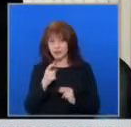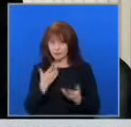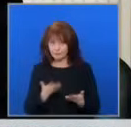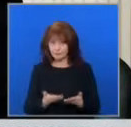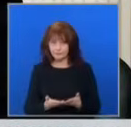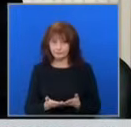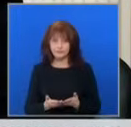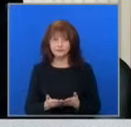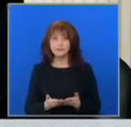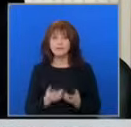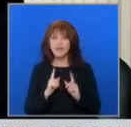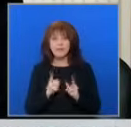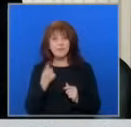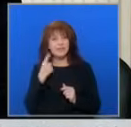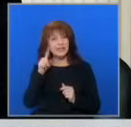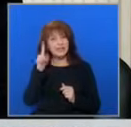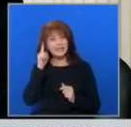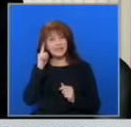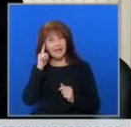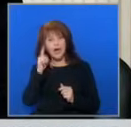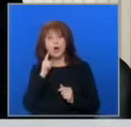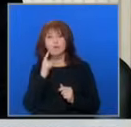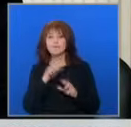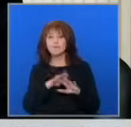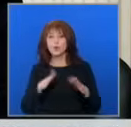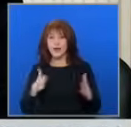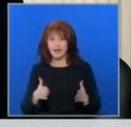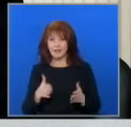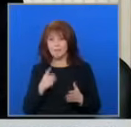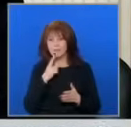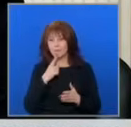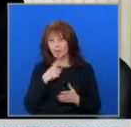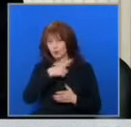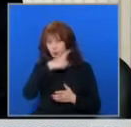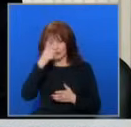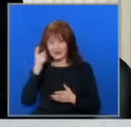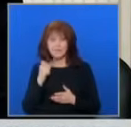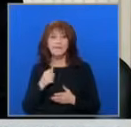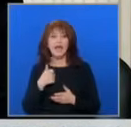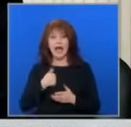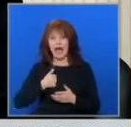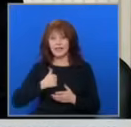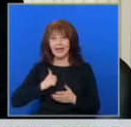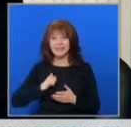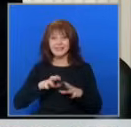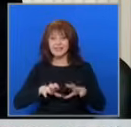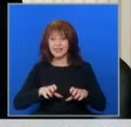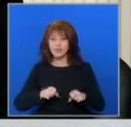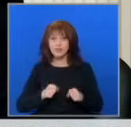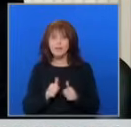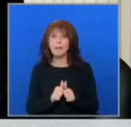безработни. Стремежът ни е те да знаят, че бюрото по труда и агенция по заетостта са техен партньор и могат да